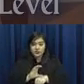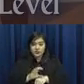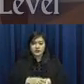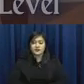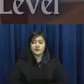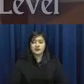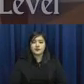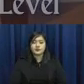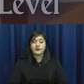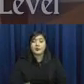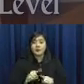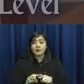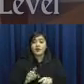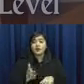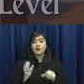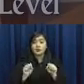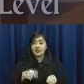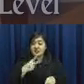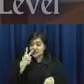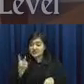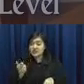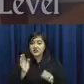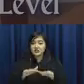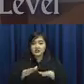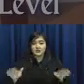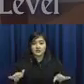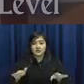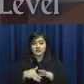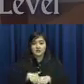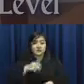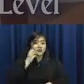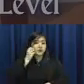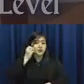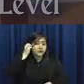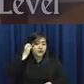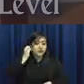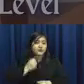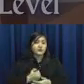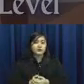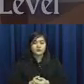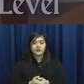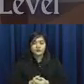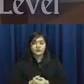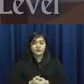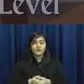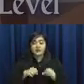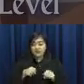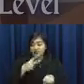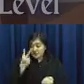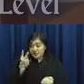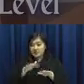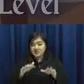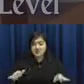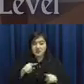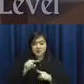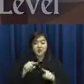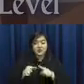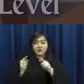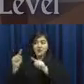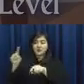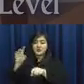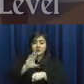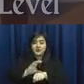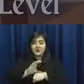nyo ang mga anak ninyo sa bahay nyo. Nakikita nyo ang anak nyo pagpupunta kayo ng simbahan. You see? So, ibig ko